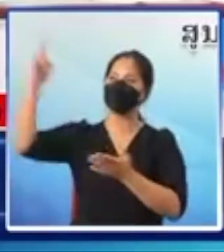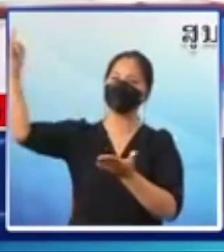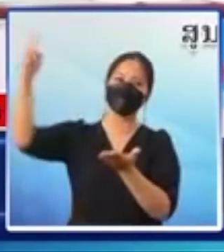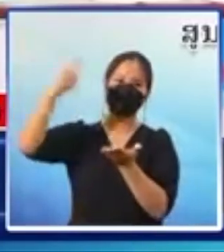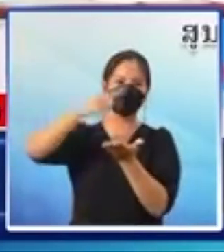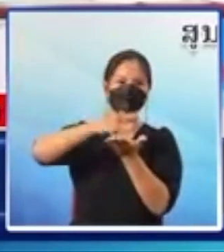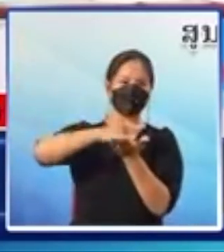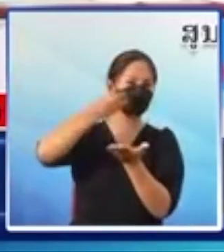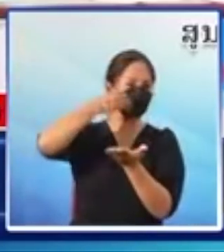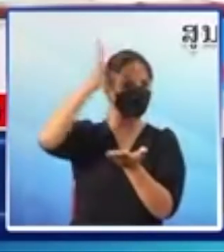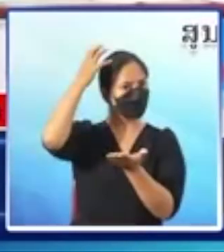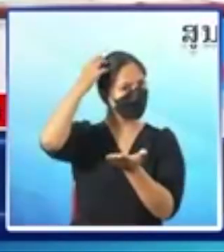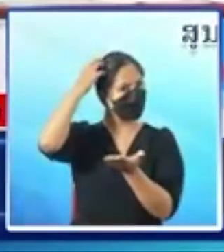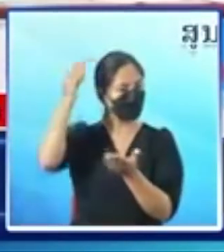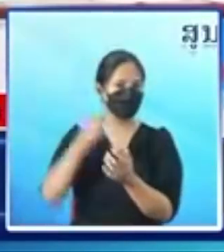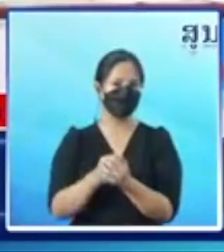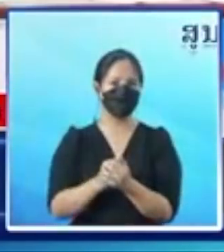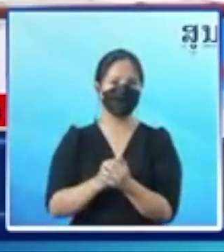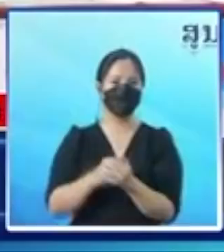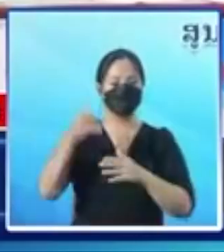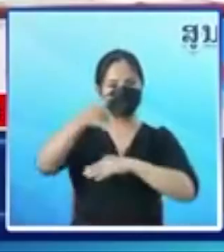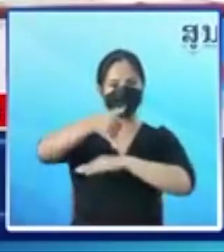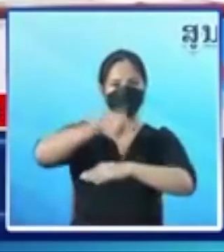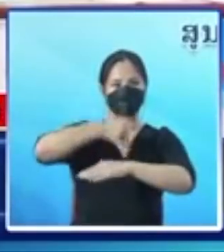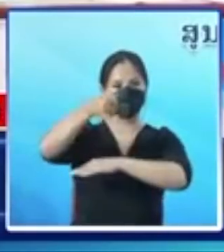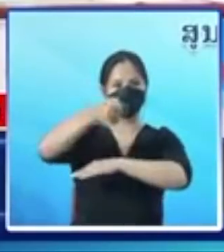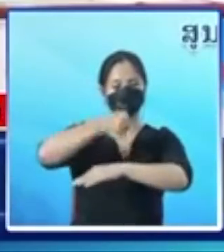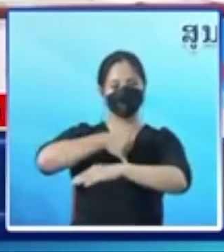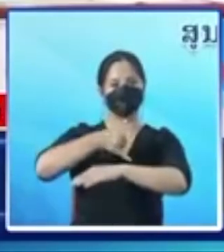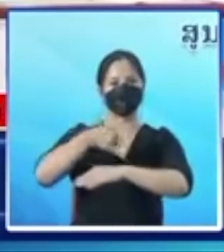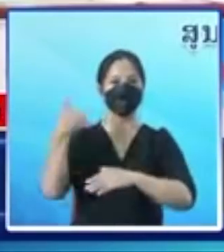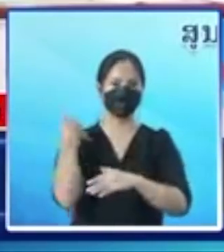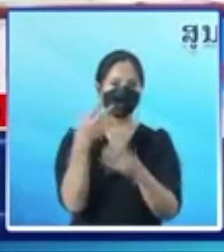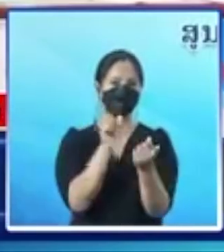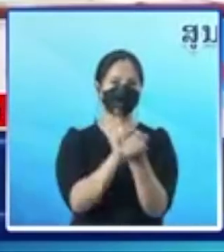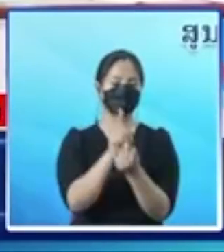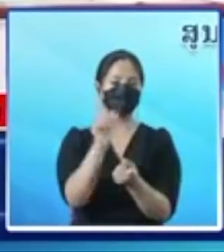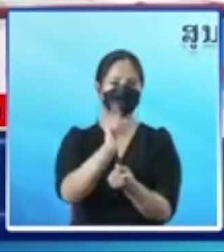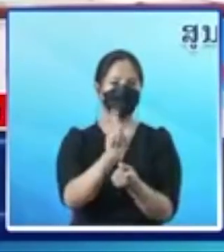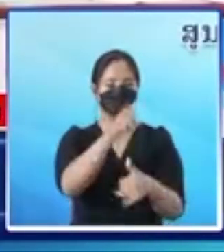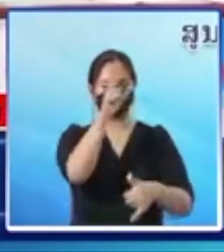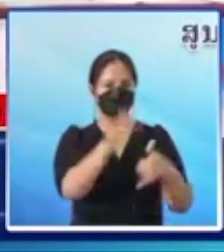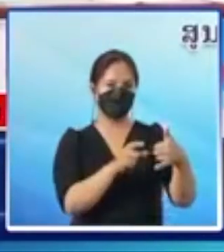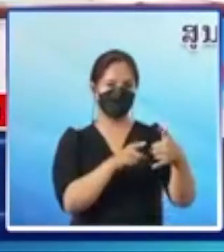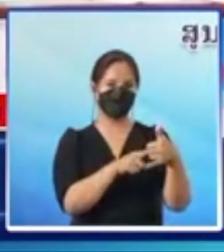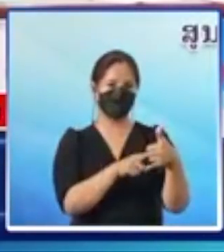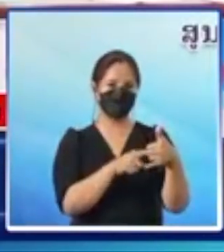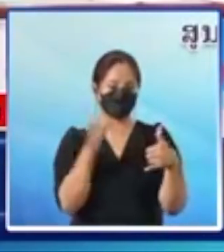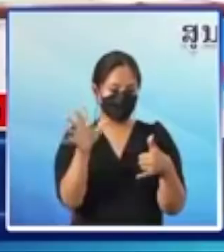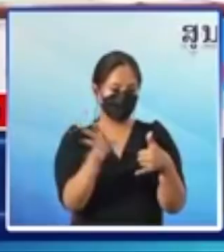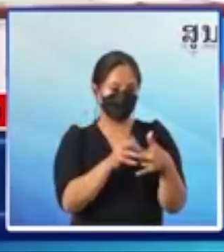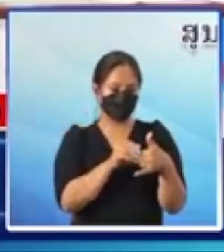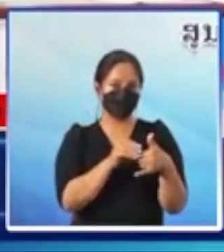แล้วเนาะในแต่ละครั้งที่เดินทางเข้าผ่านด่านเฮาก็จะพบกรณีติด